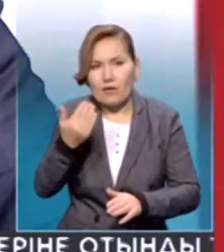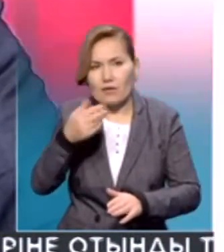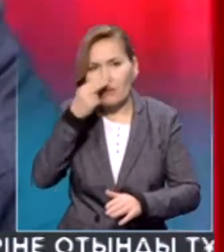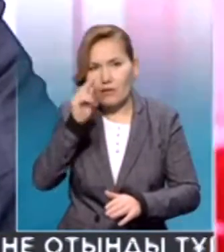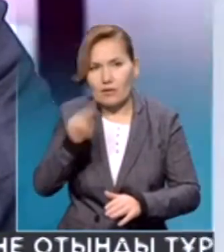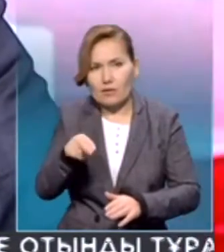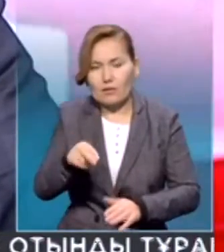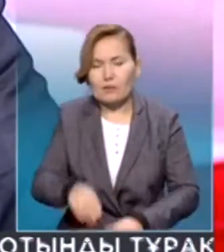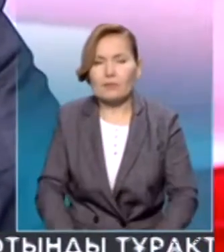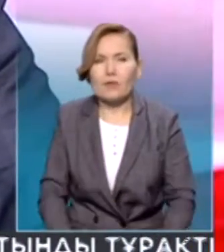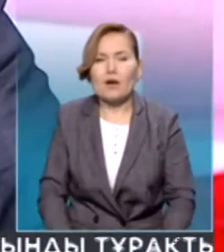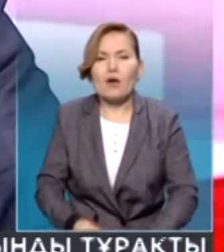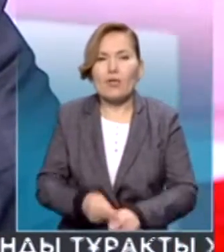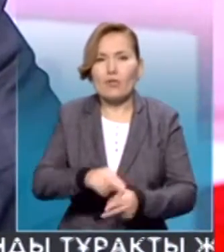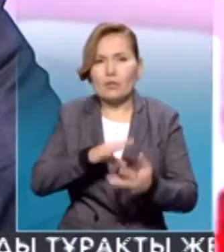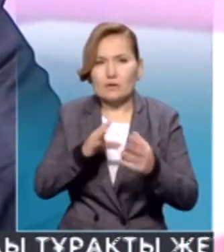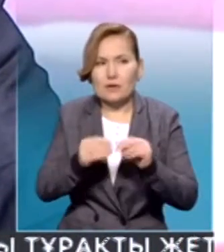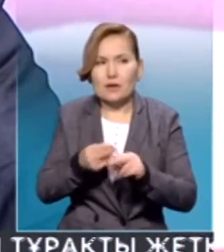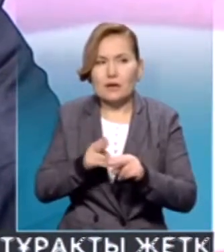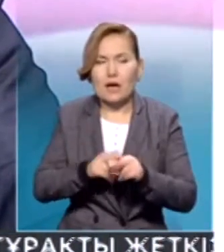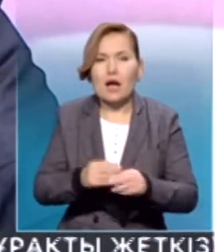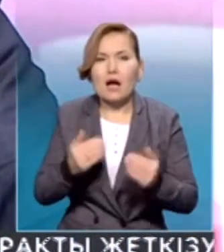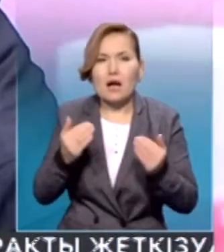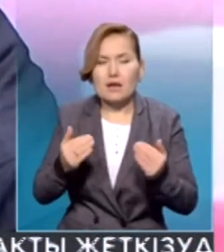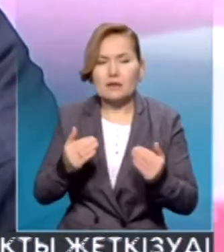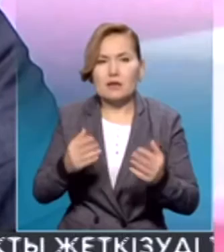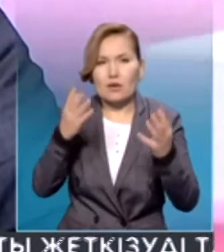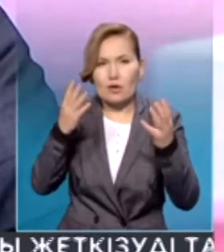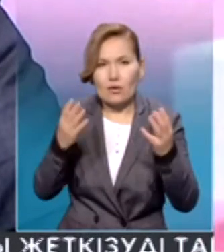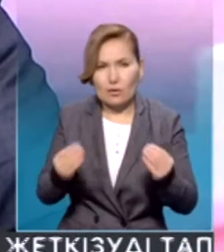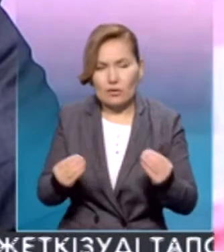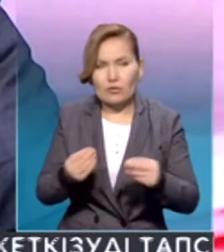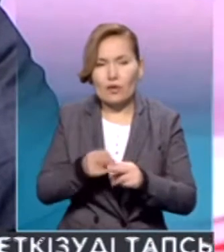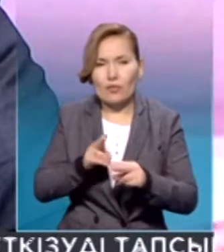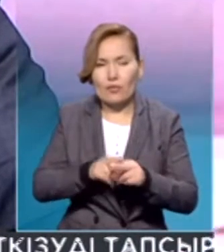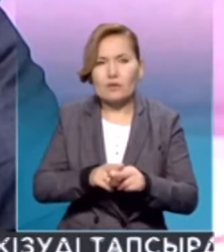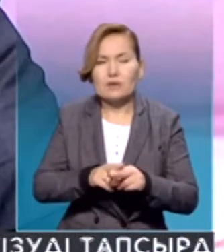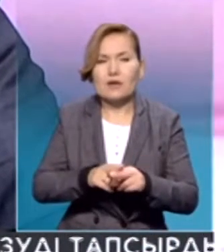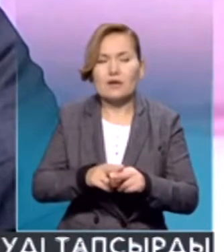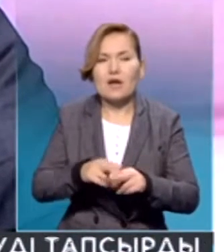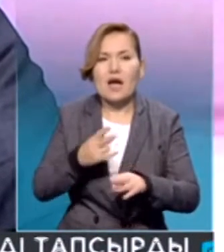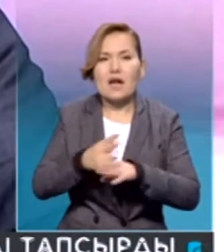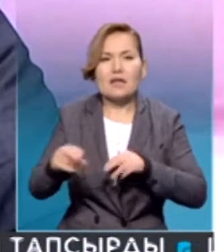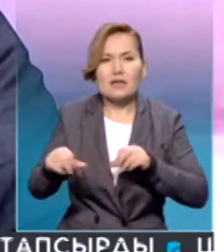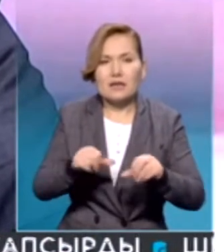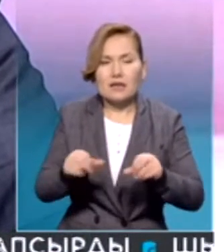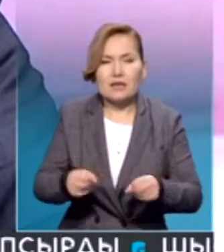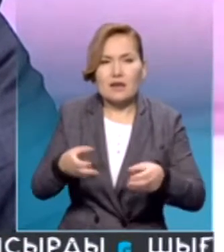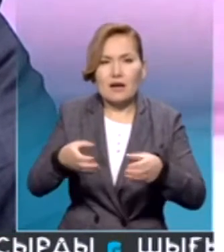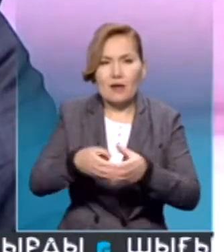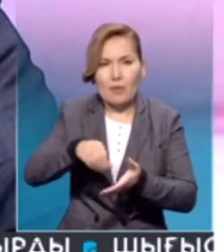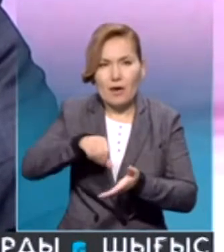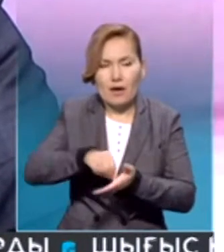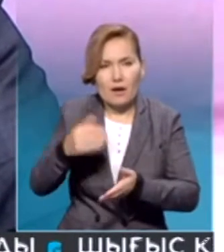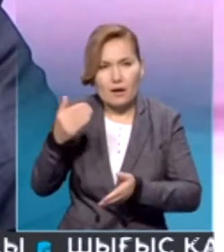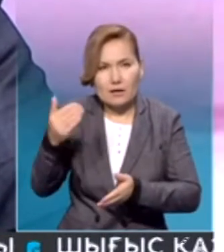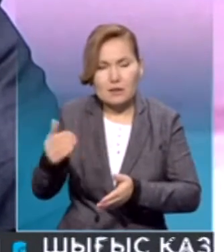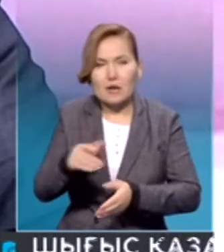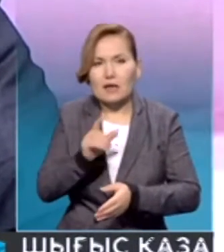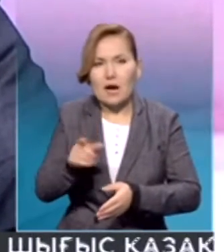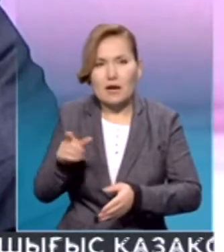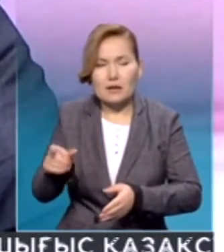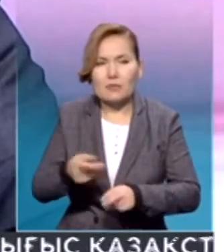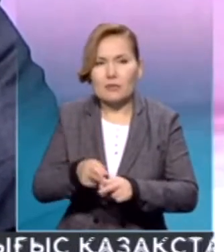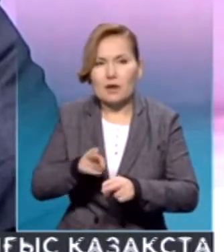жаңағы жасалады. Ал енді мынау рецидивист, террорист, экстремист, одан кейін осы